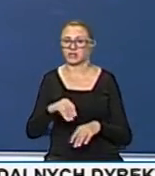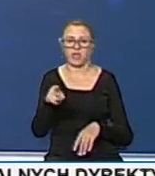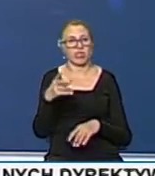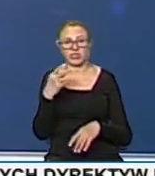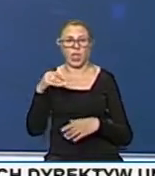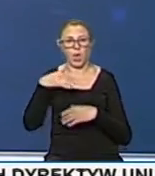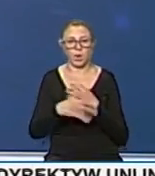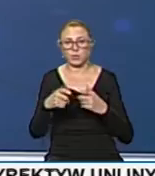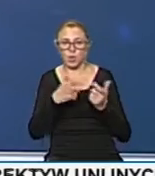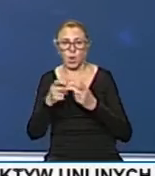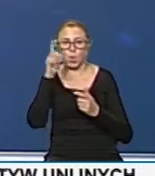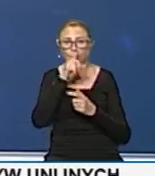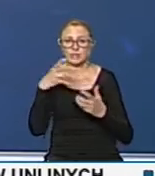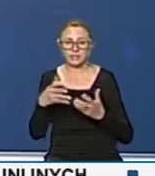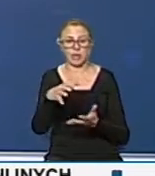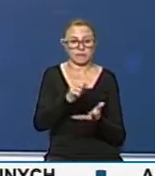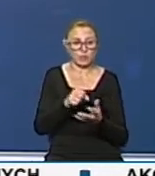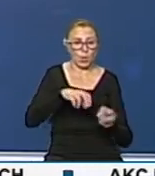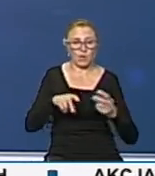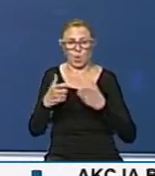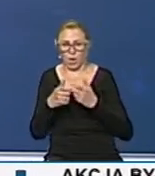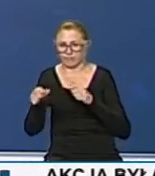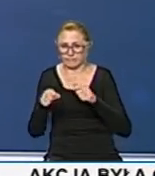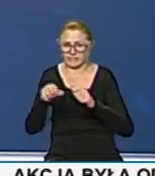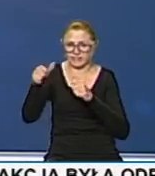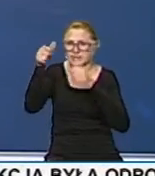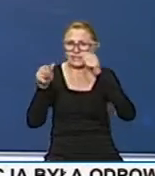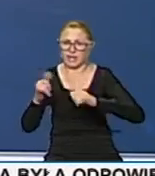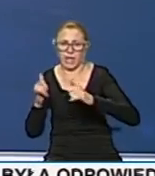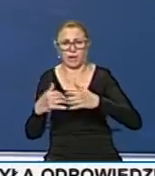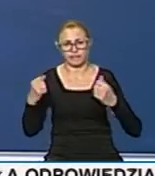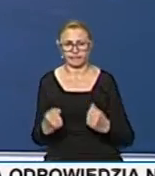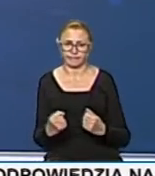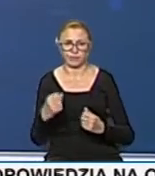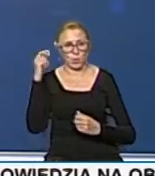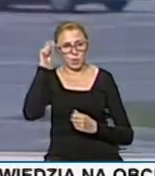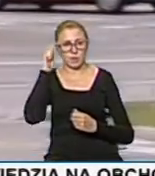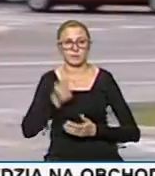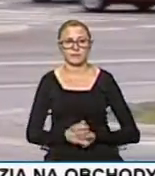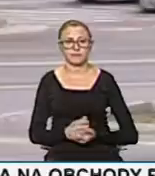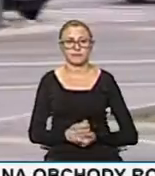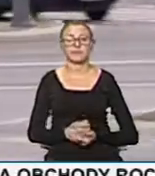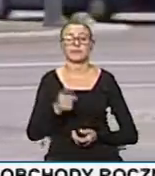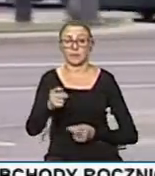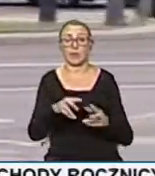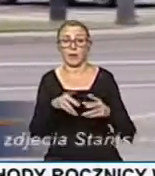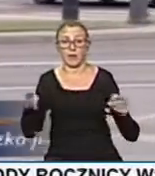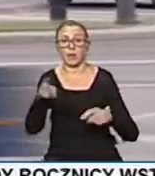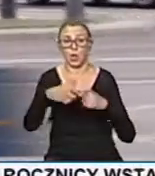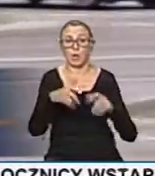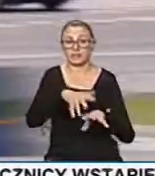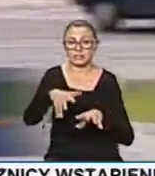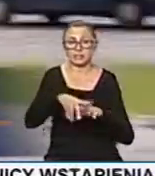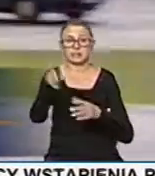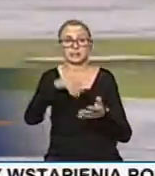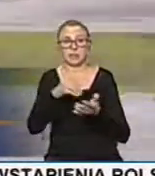sprawny i użytkownicy mają jeszcze z obsługą sporo problemów. Katarzyna Matczak. Do tej pory do systemu zarejestrowało